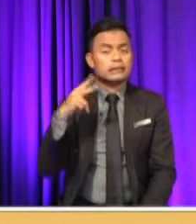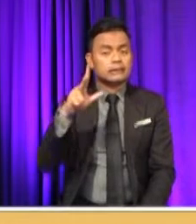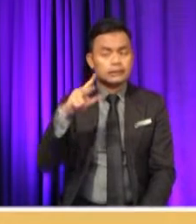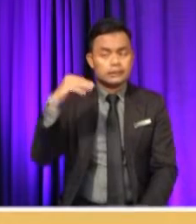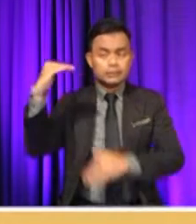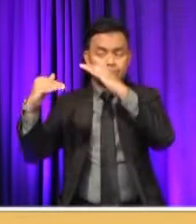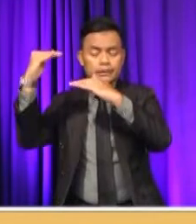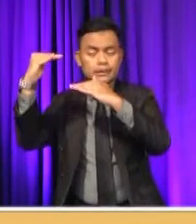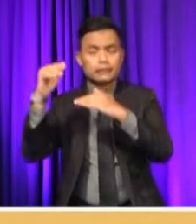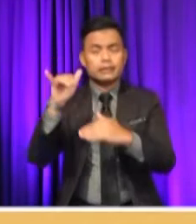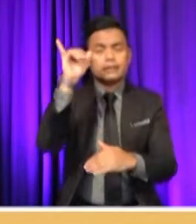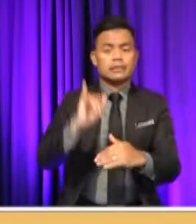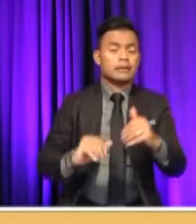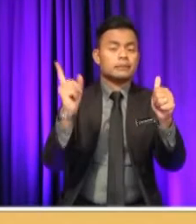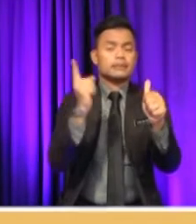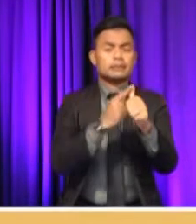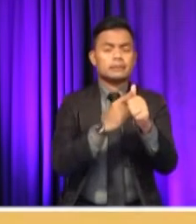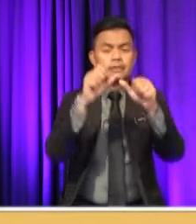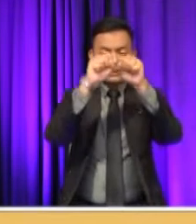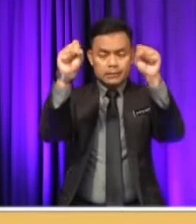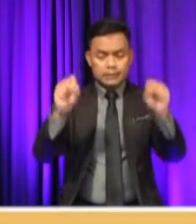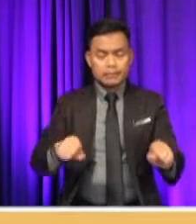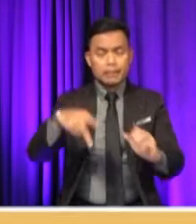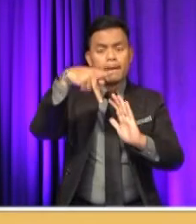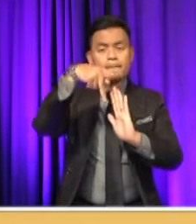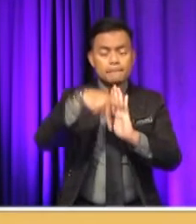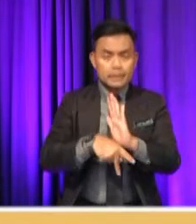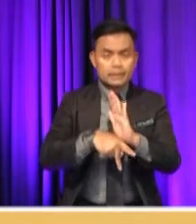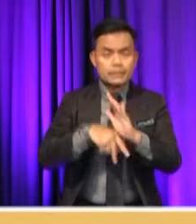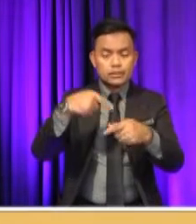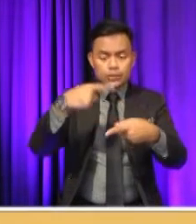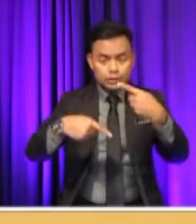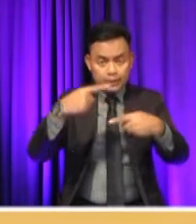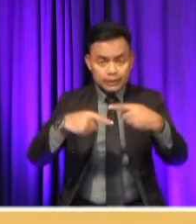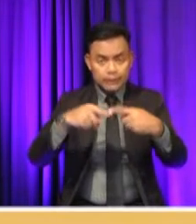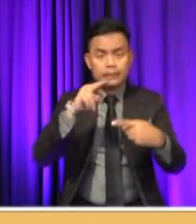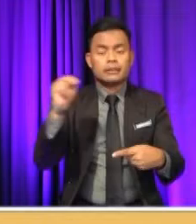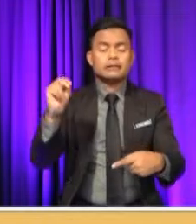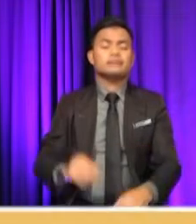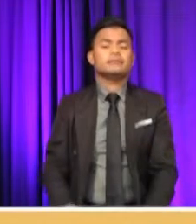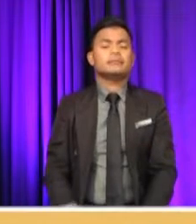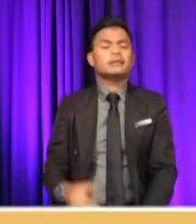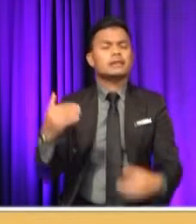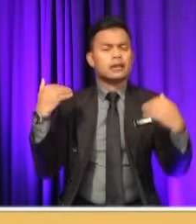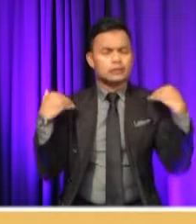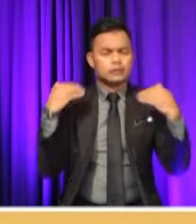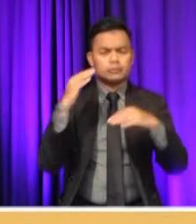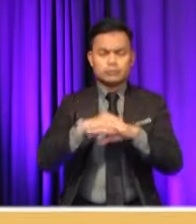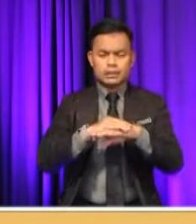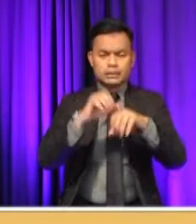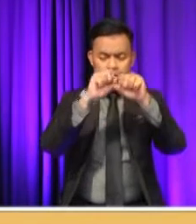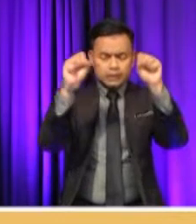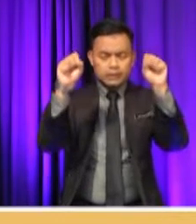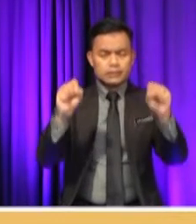pertama adalah sistem penjanaan. Okey, ada banyak stesen jana kuasa. Okey, ini akan dalam